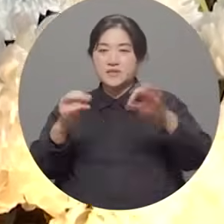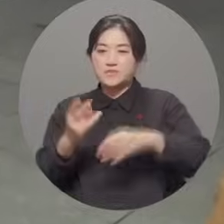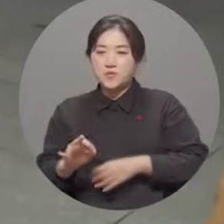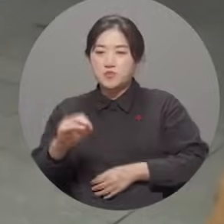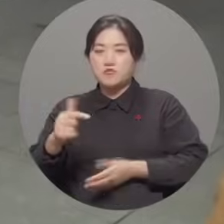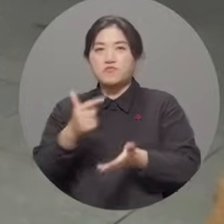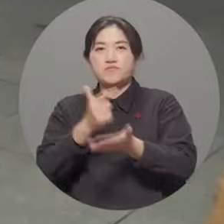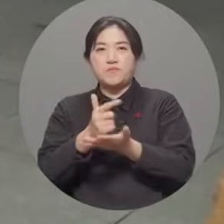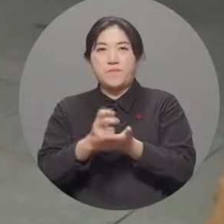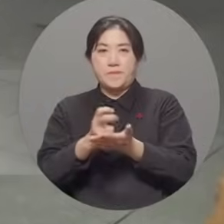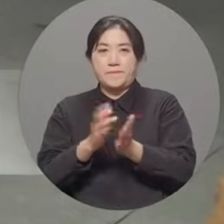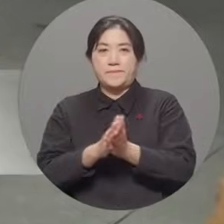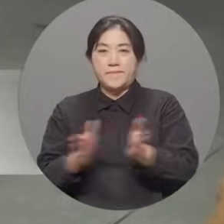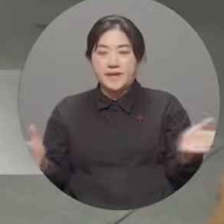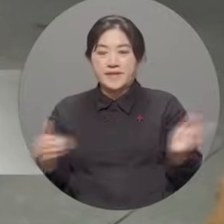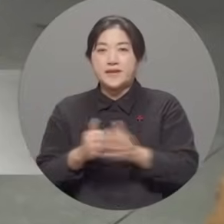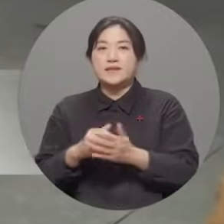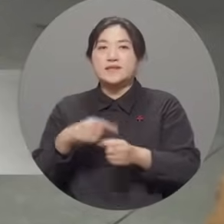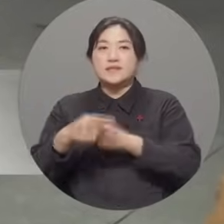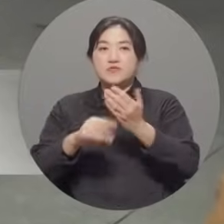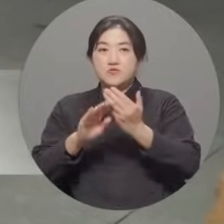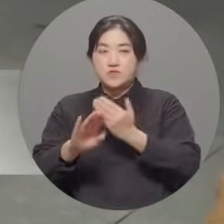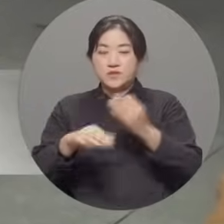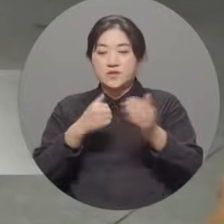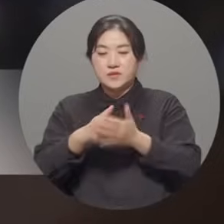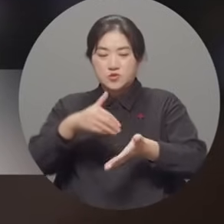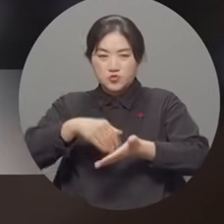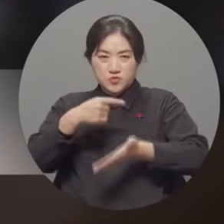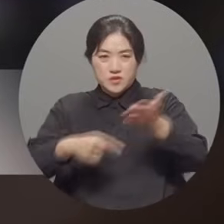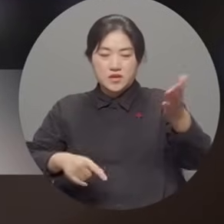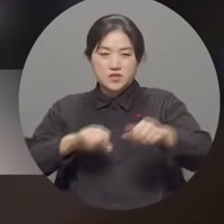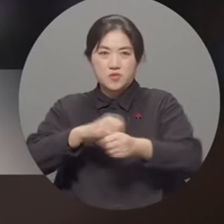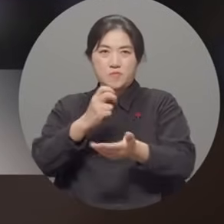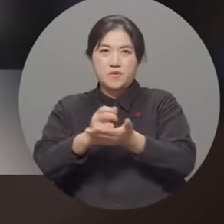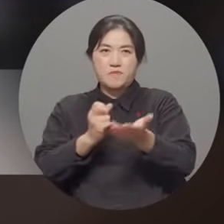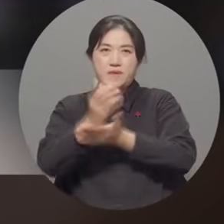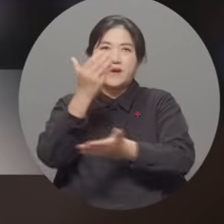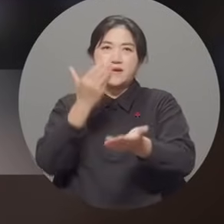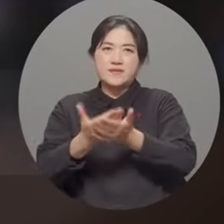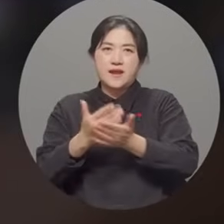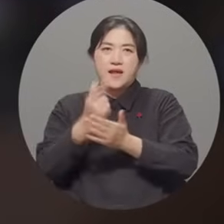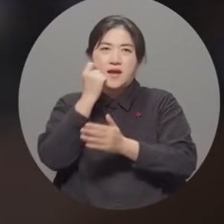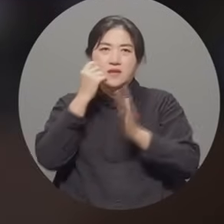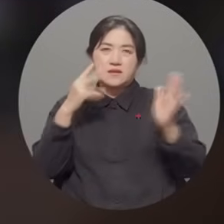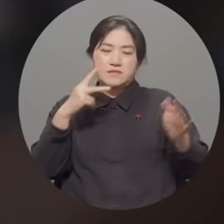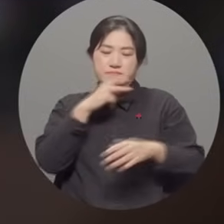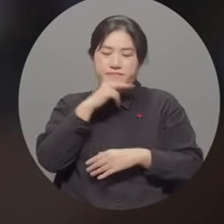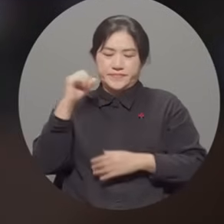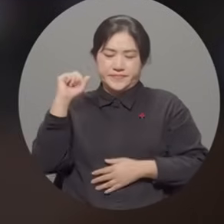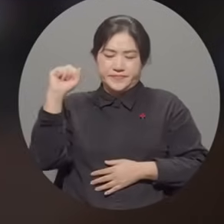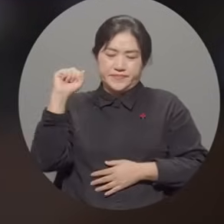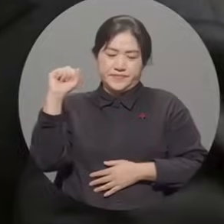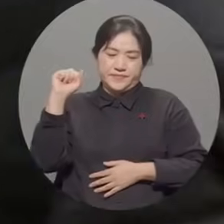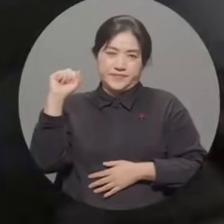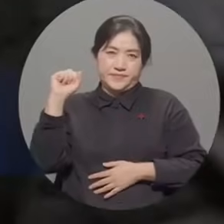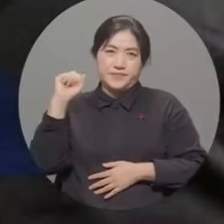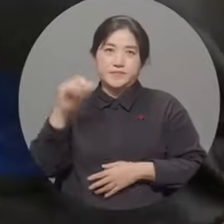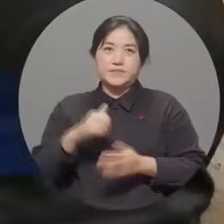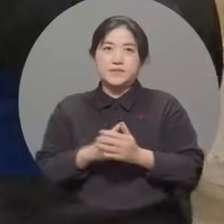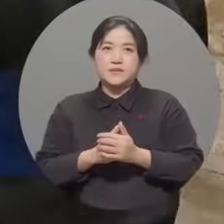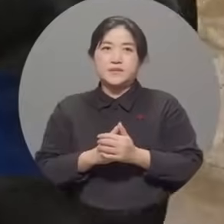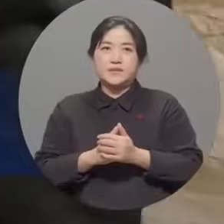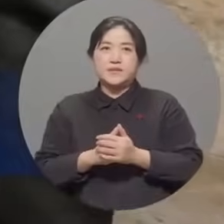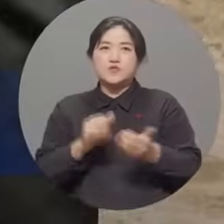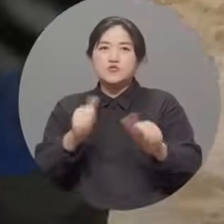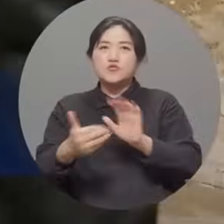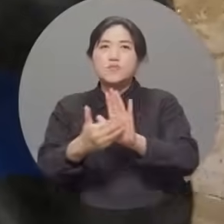시행됐습니다. 어머니는 이듬해 중대재해처벌법을 통과시켜달라며 한 달간 단식 농성도 벌였습니다. 어떻게 죽음을